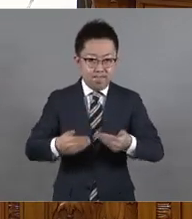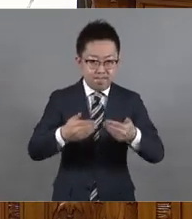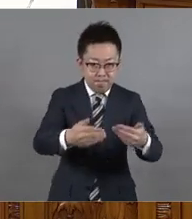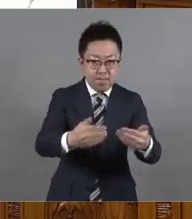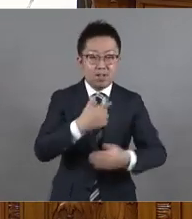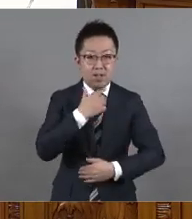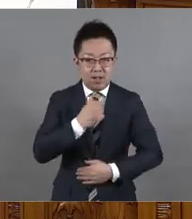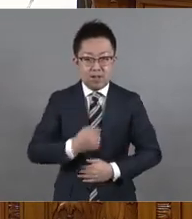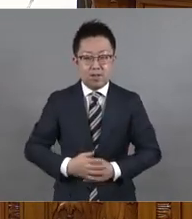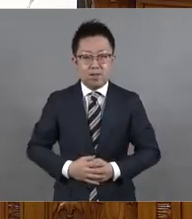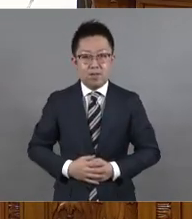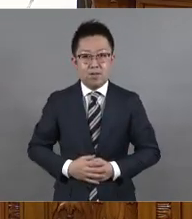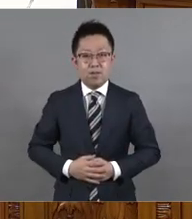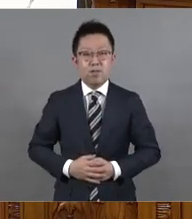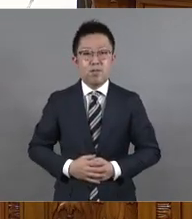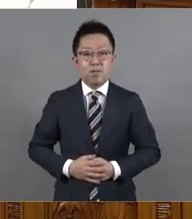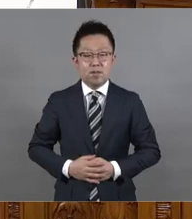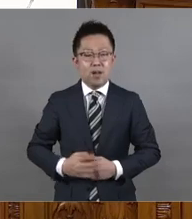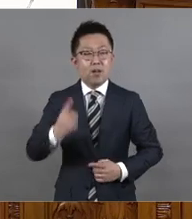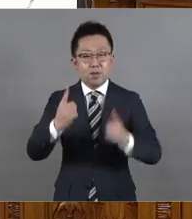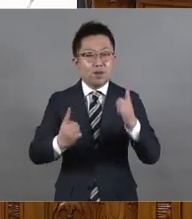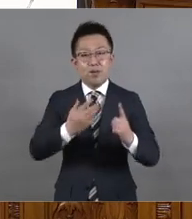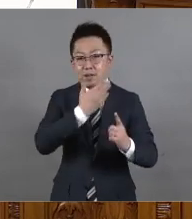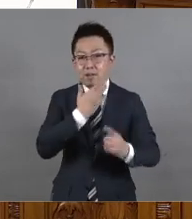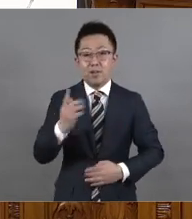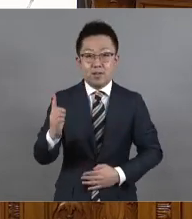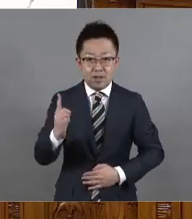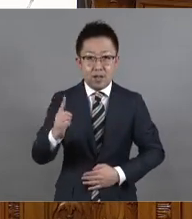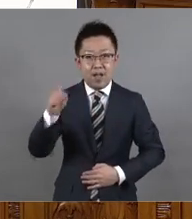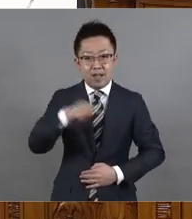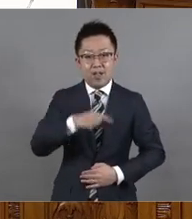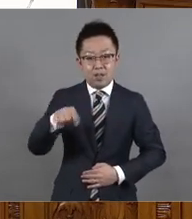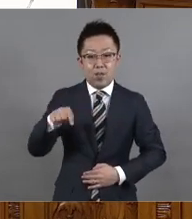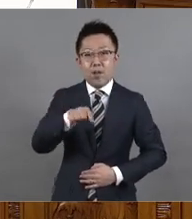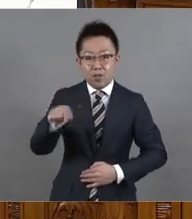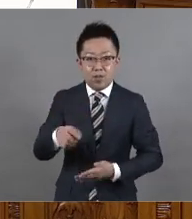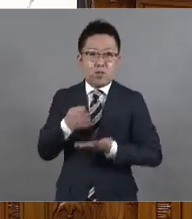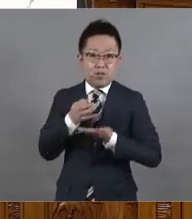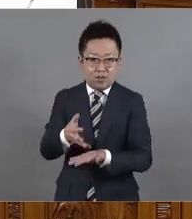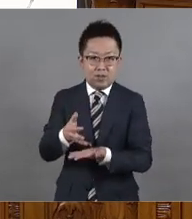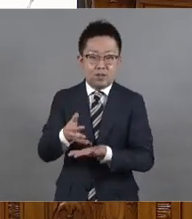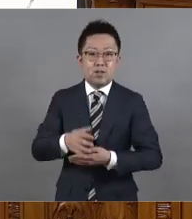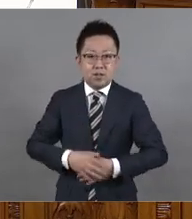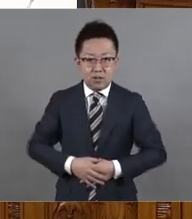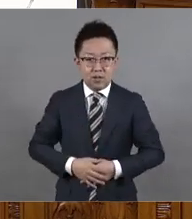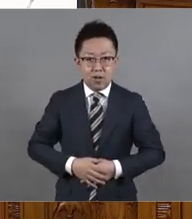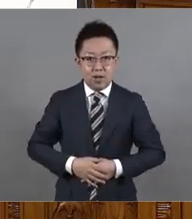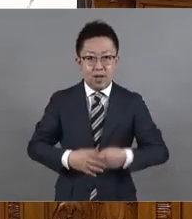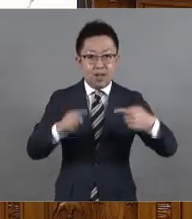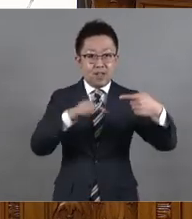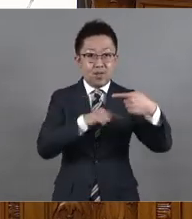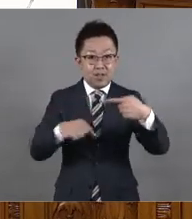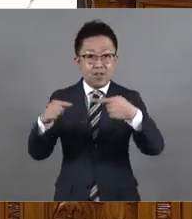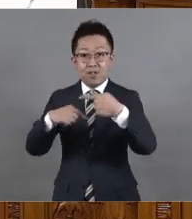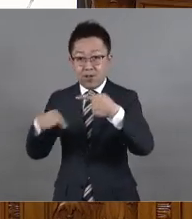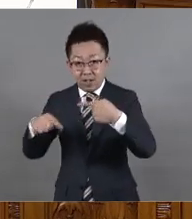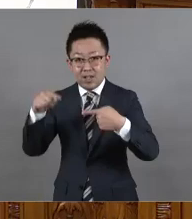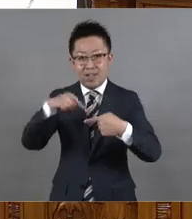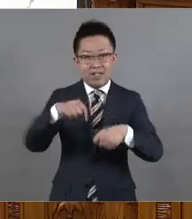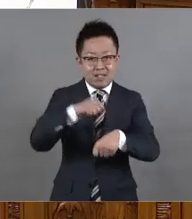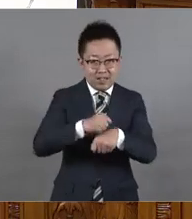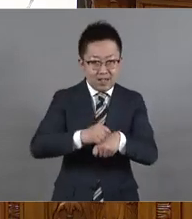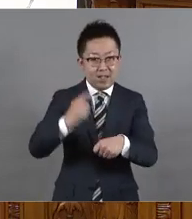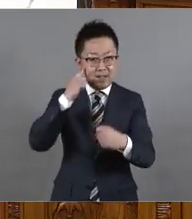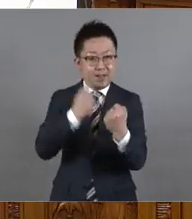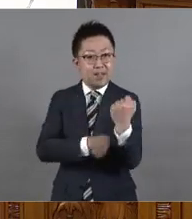ますそして何より重要なのは人への投資であります一人一人の人材能力を